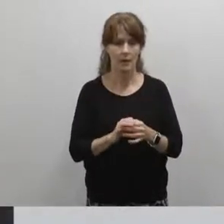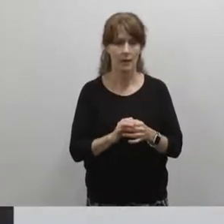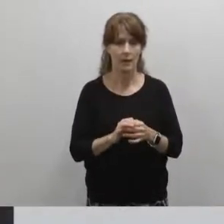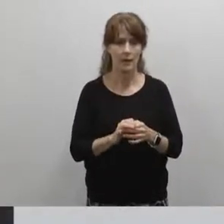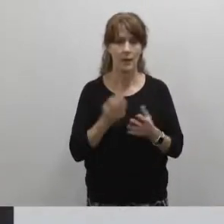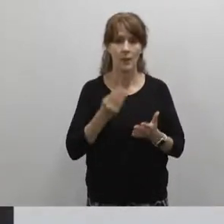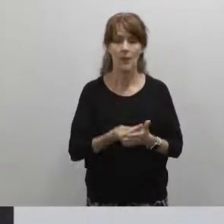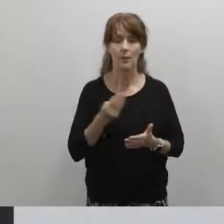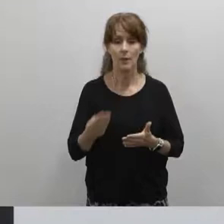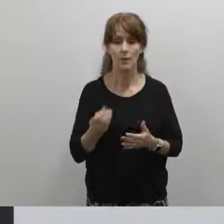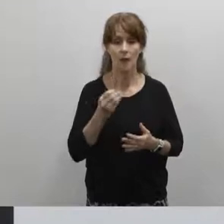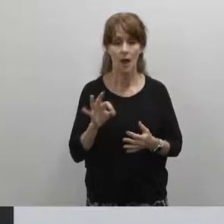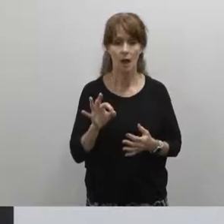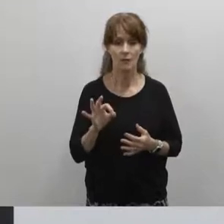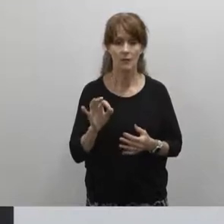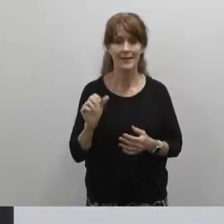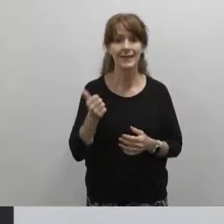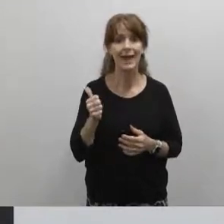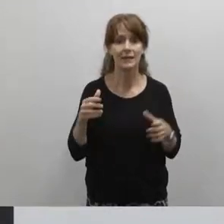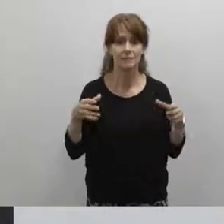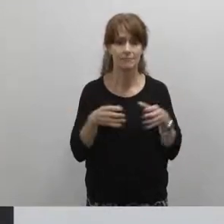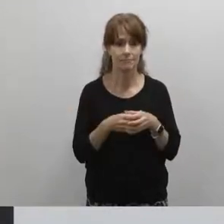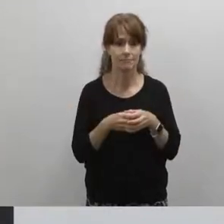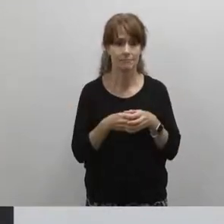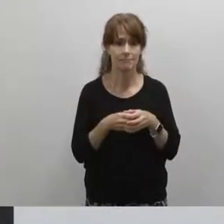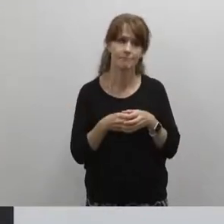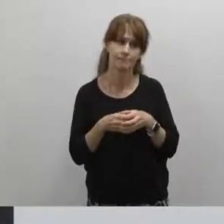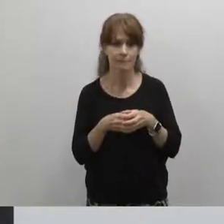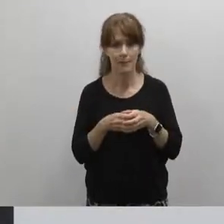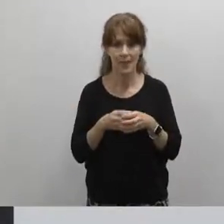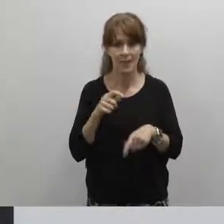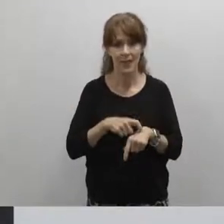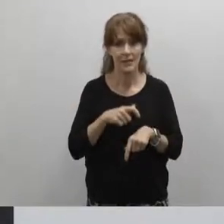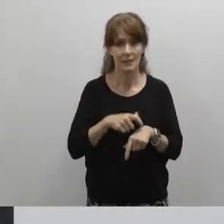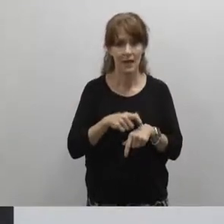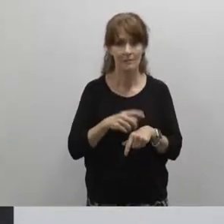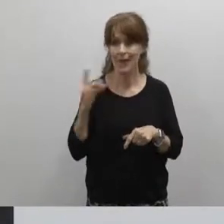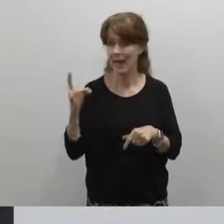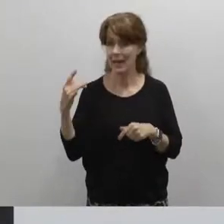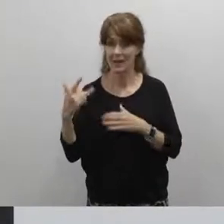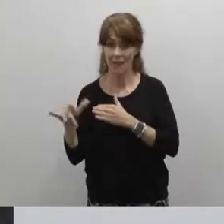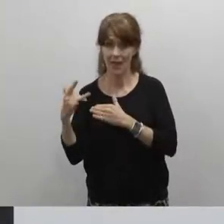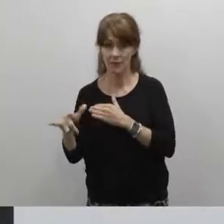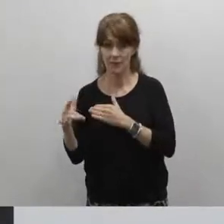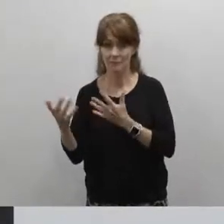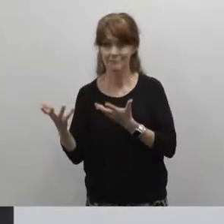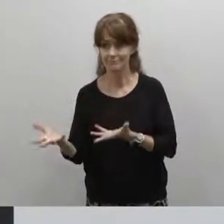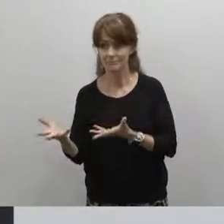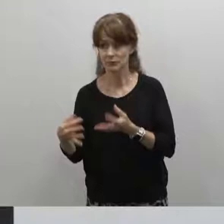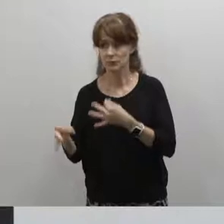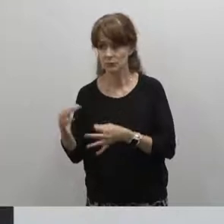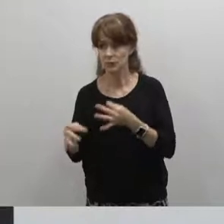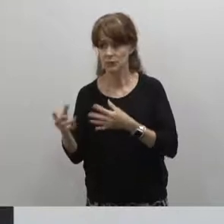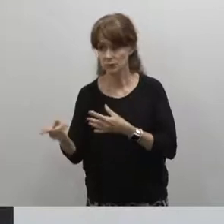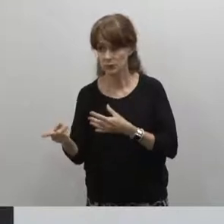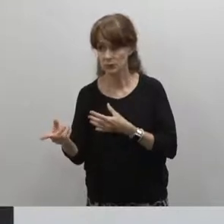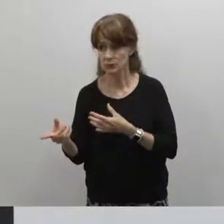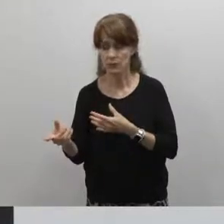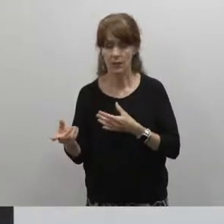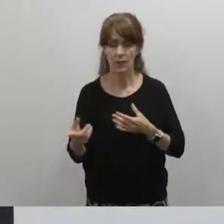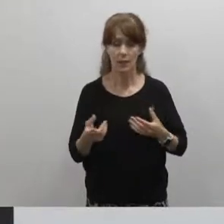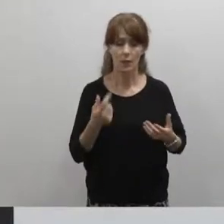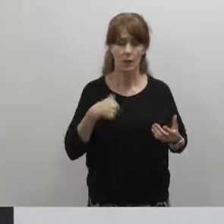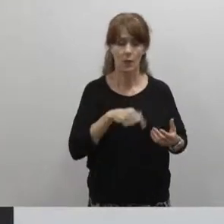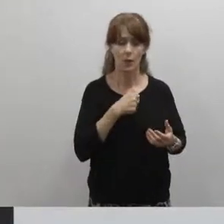đừng là muốn đừng chân đôi chỉ còn vậy thà bớt xin chỉ dương thử cá tinh là đom hơi nở nó